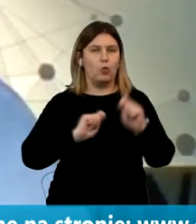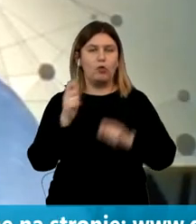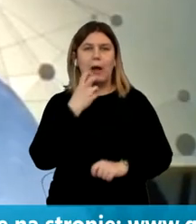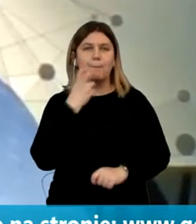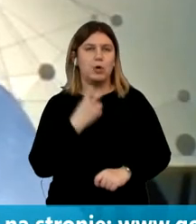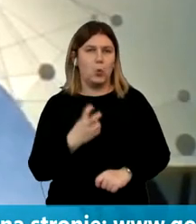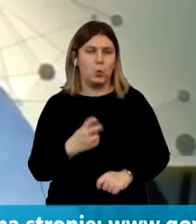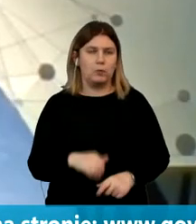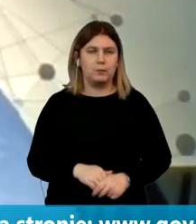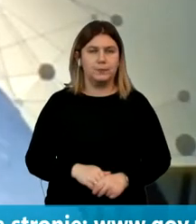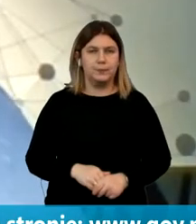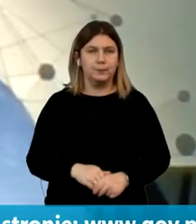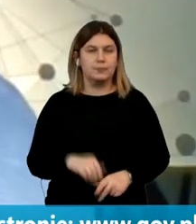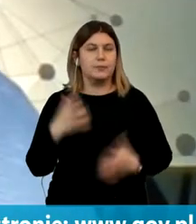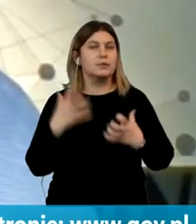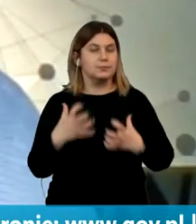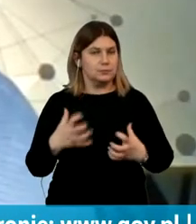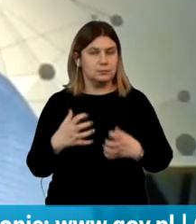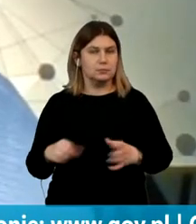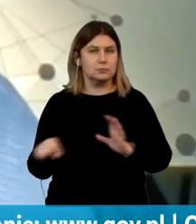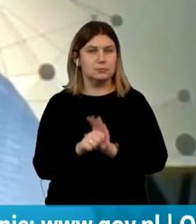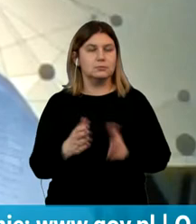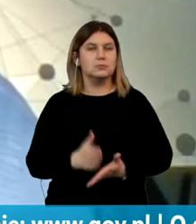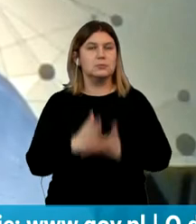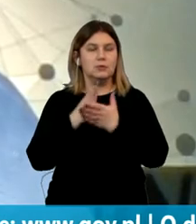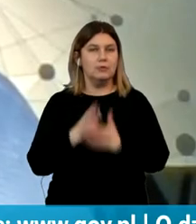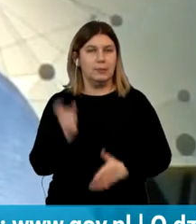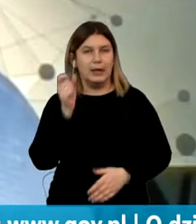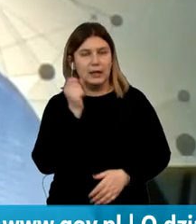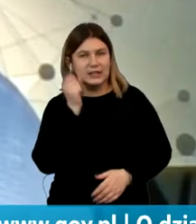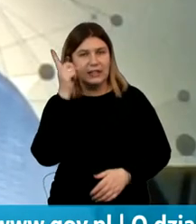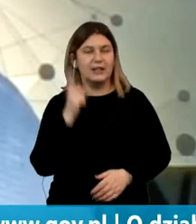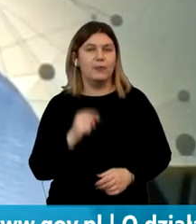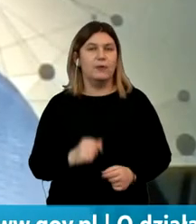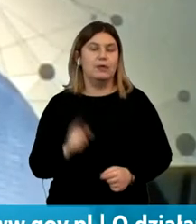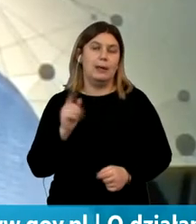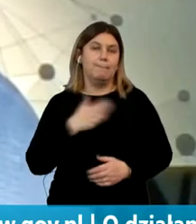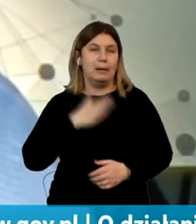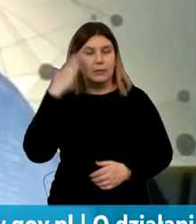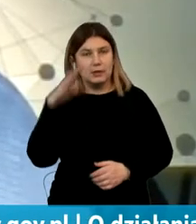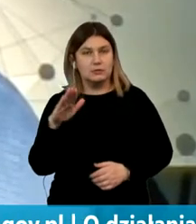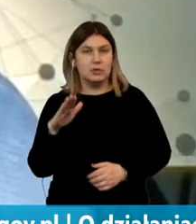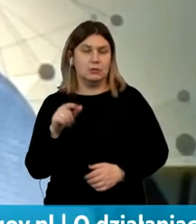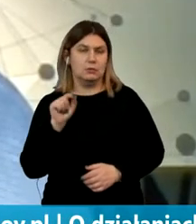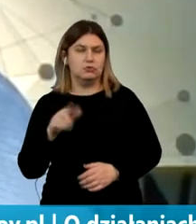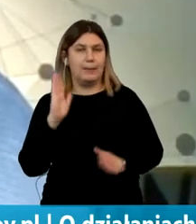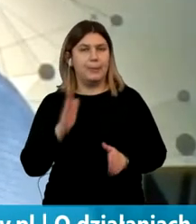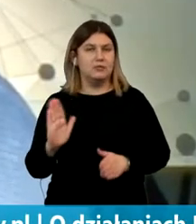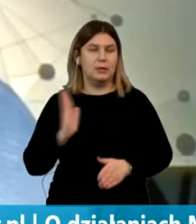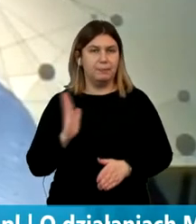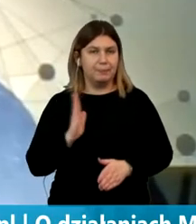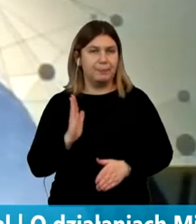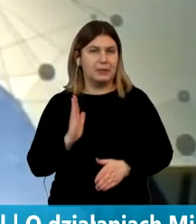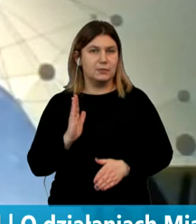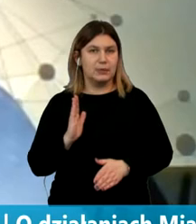prądu. Zachęcamy do wsparcia tej inicjatywy. Mam nadzieję, że będzie bezpieczna, bo